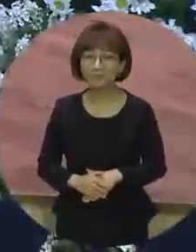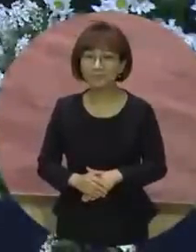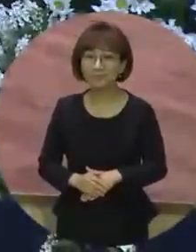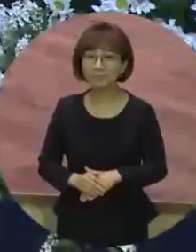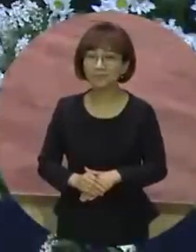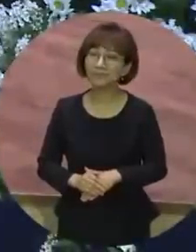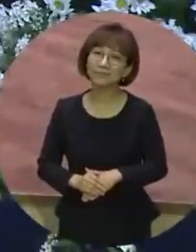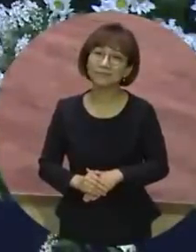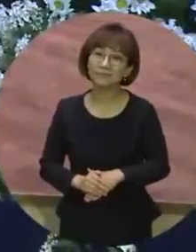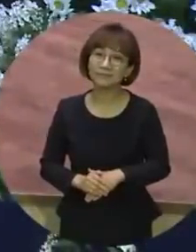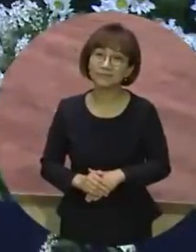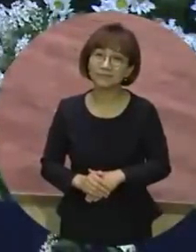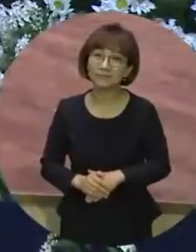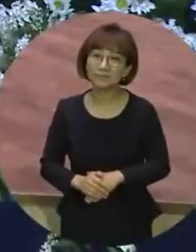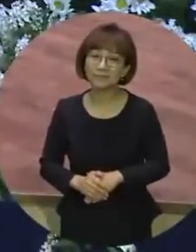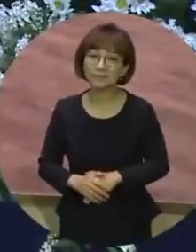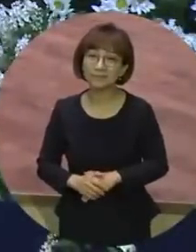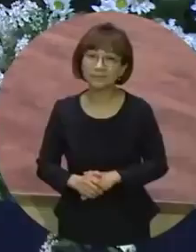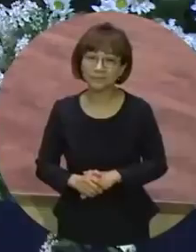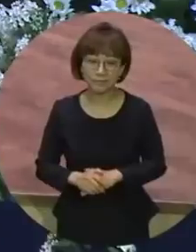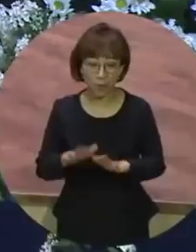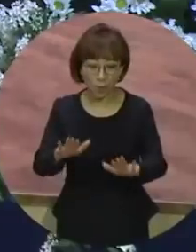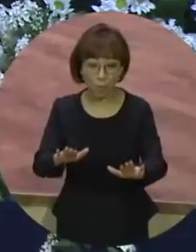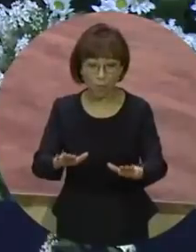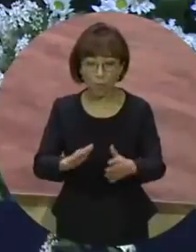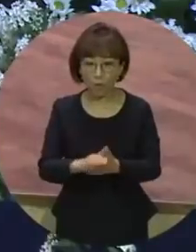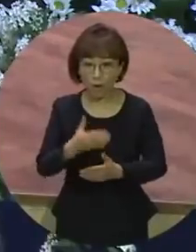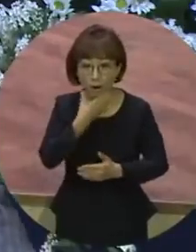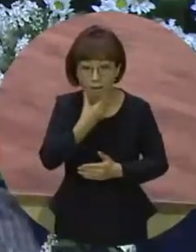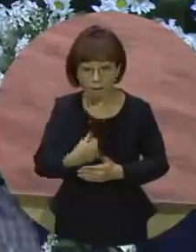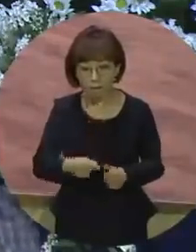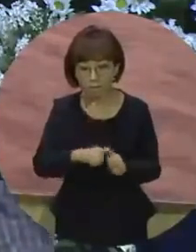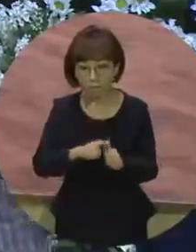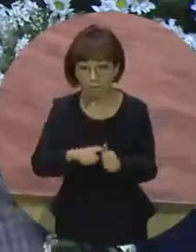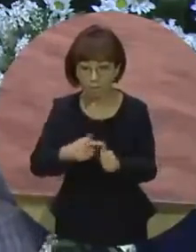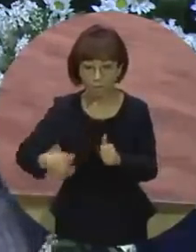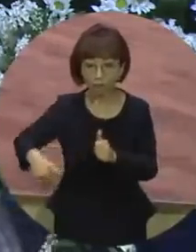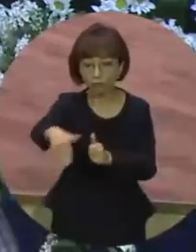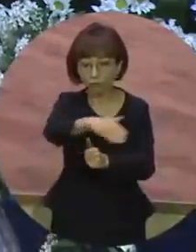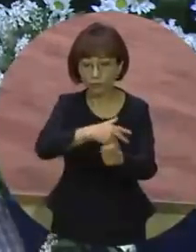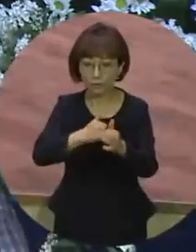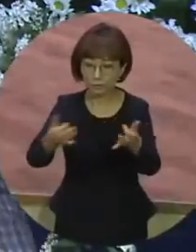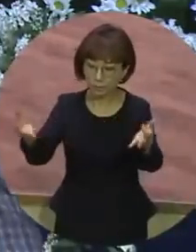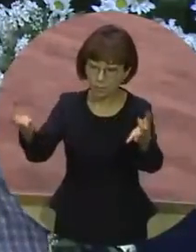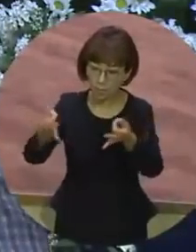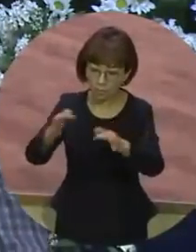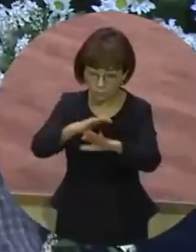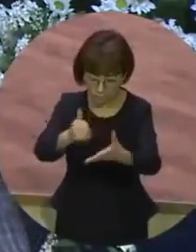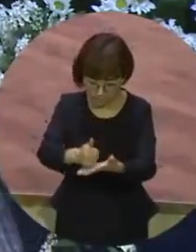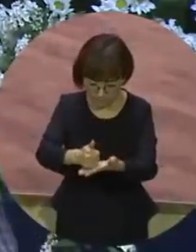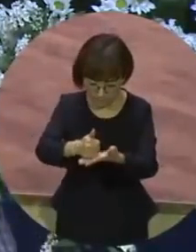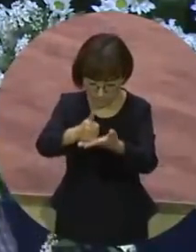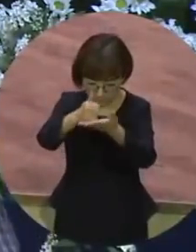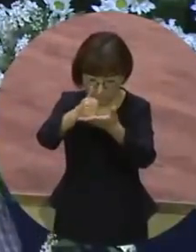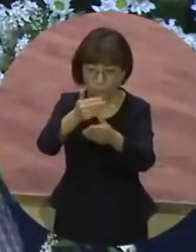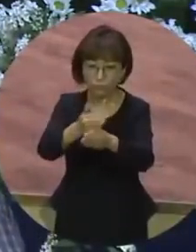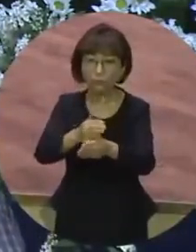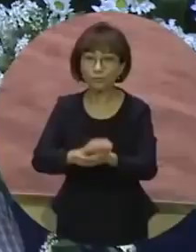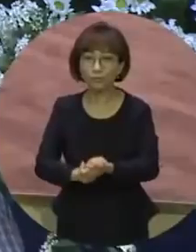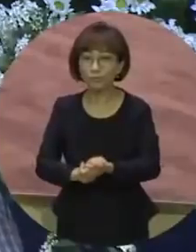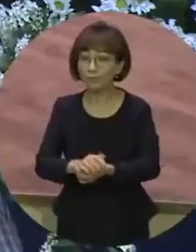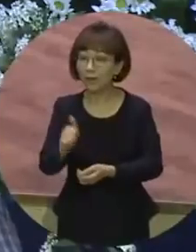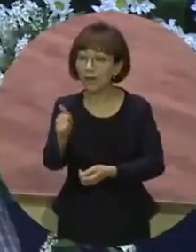아브라함이 당시 주변 사람들에게 존경과 사랑받고 있었음을 볼 수 있습니다. 여기서 해족속의